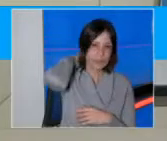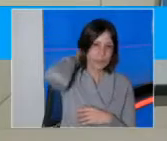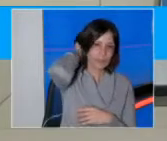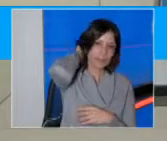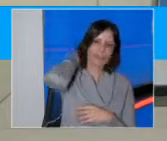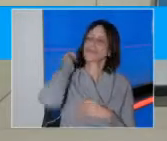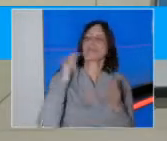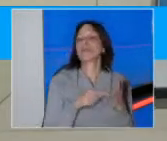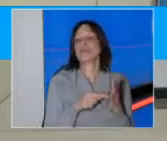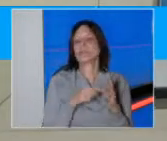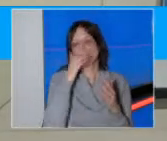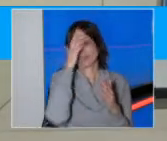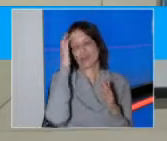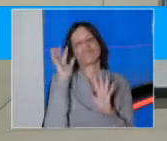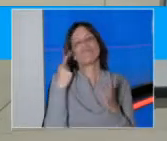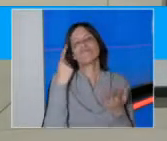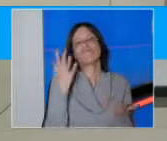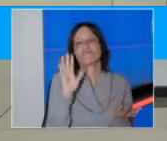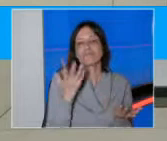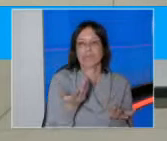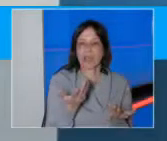מאחר ואנחנו, אף אחד מאיתנו לא יודע